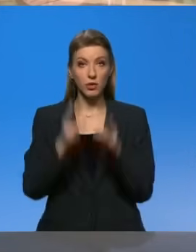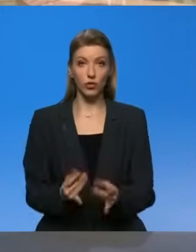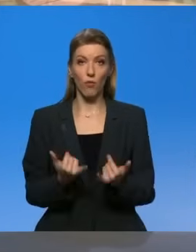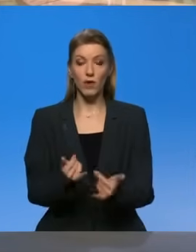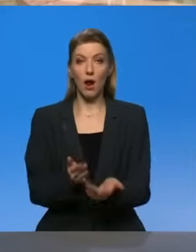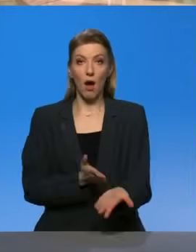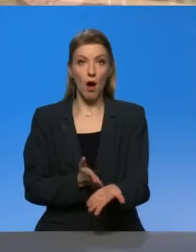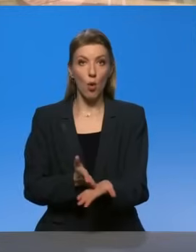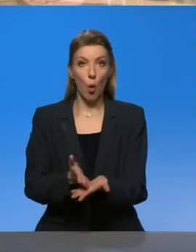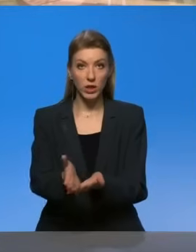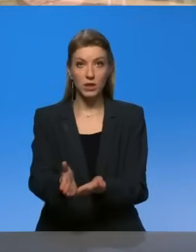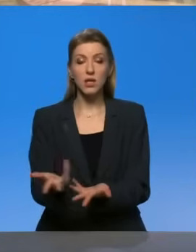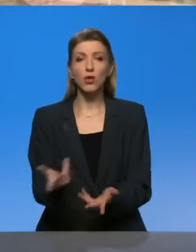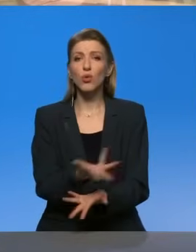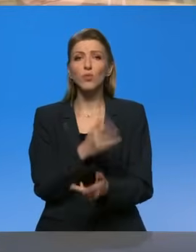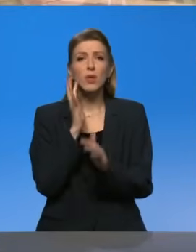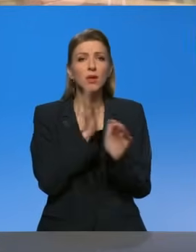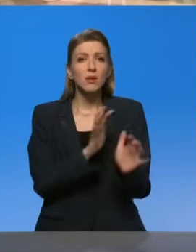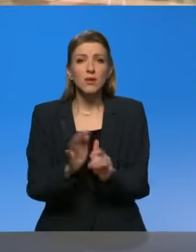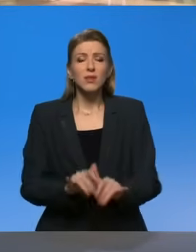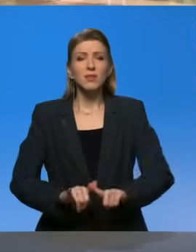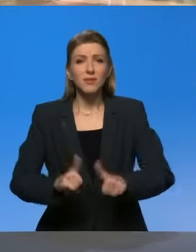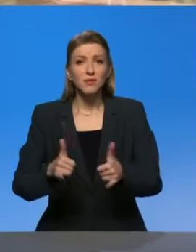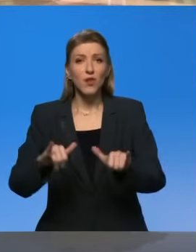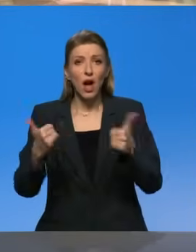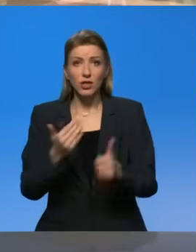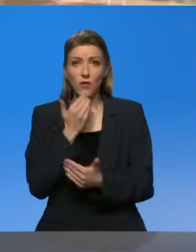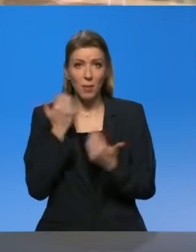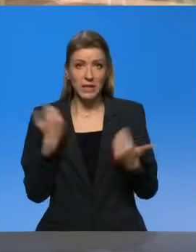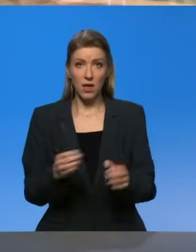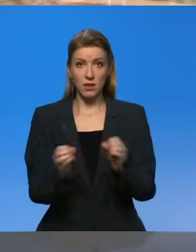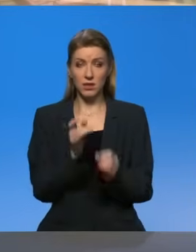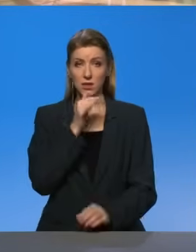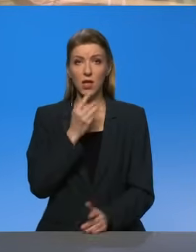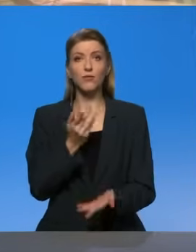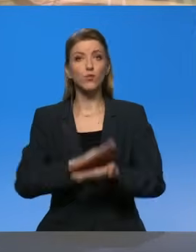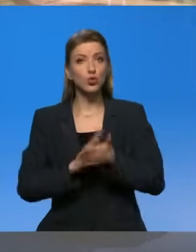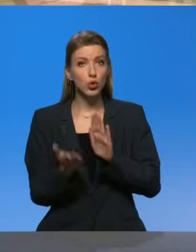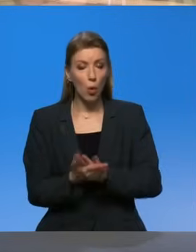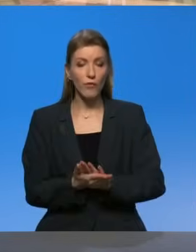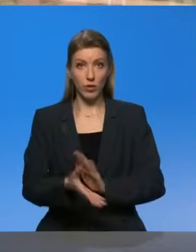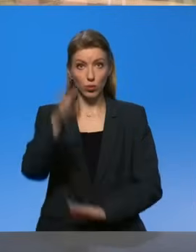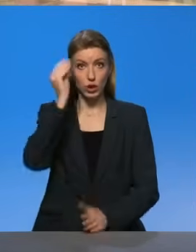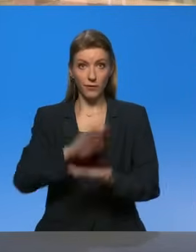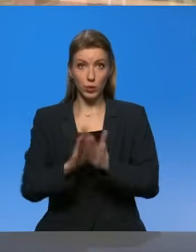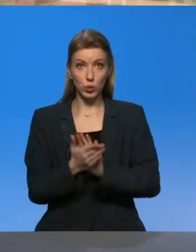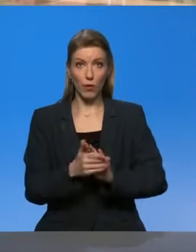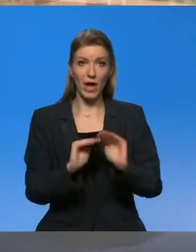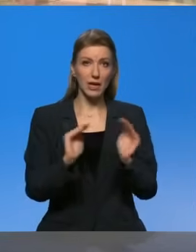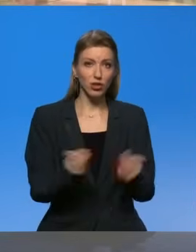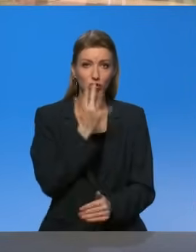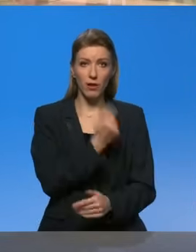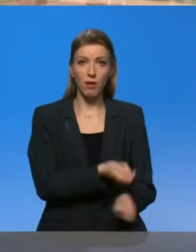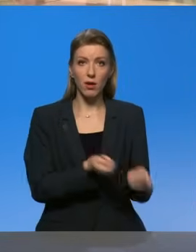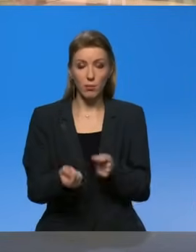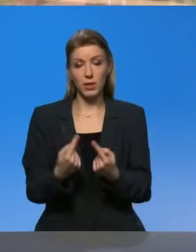отрасли, которую мы выхаживали последние 10 лет в условиях ограничения импорта и так дальше, и так дальше. И вместо того,